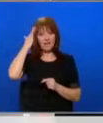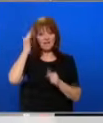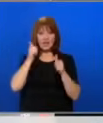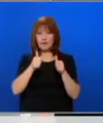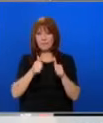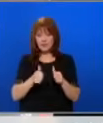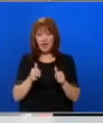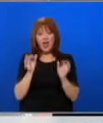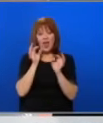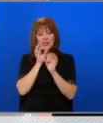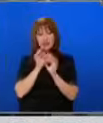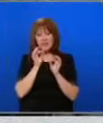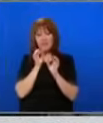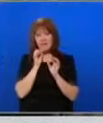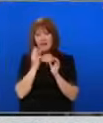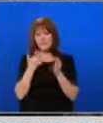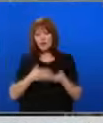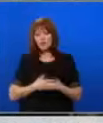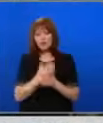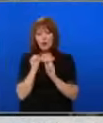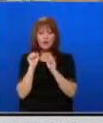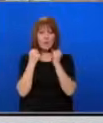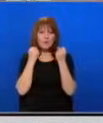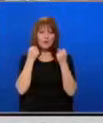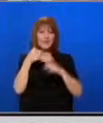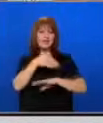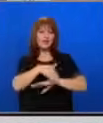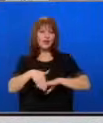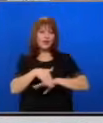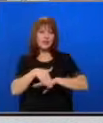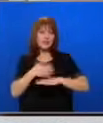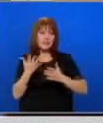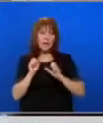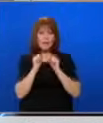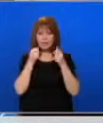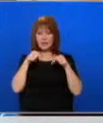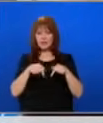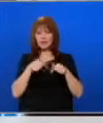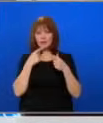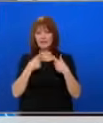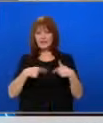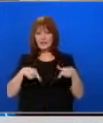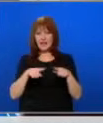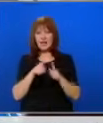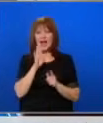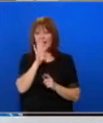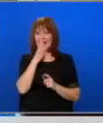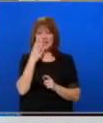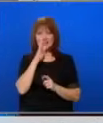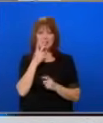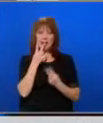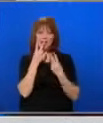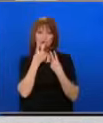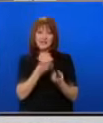улицата. Протестът вече е тук в Народното събрание. Лъсна лицемерието на ГЕРБ, ППДБ и ДПС. Бюджета,